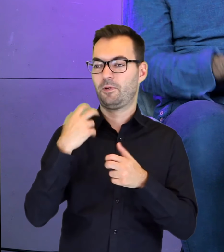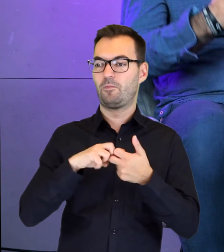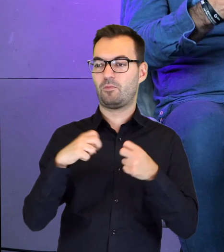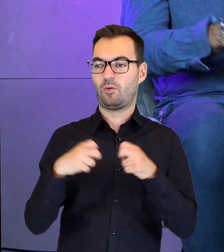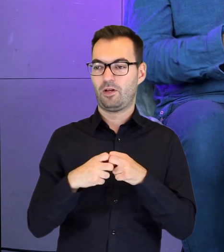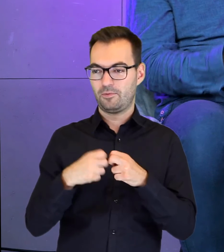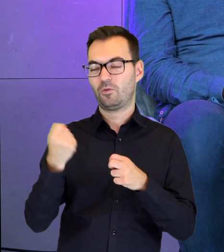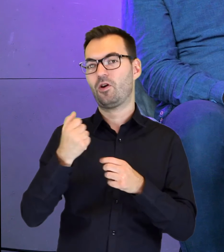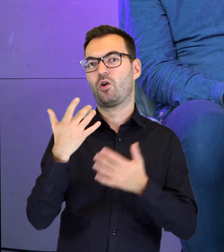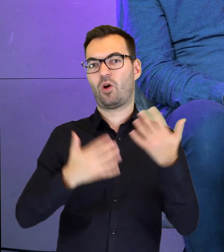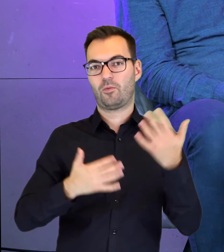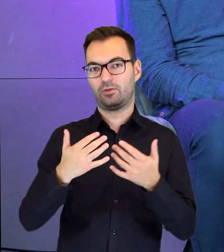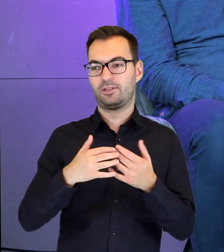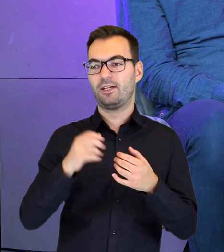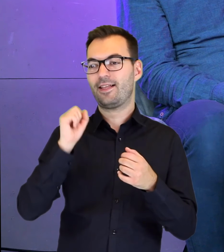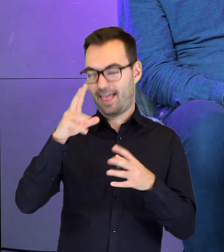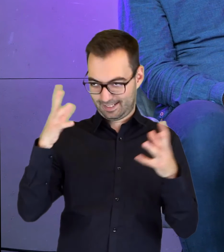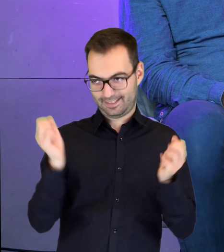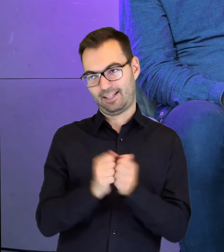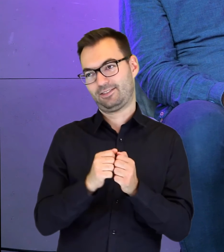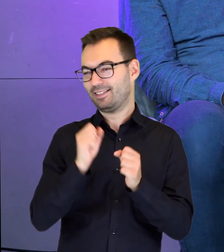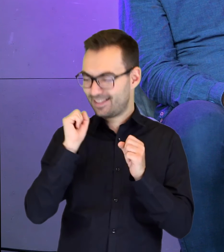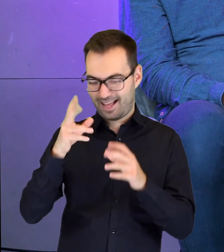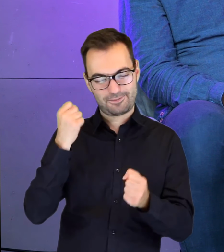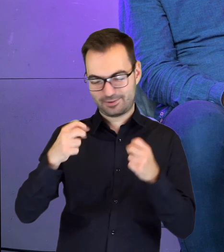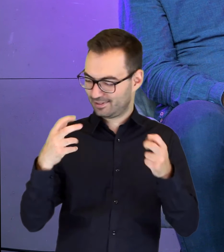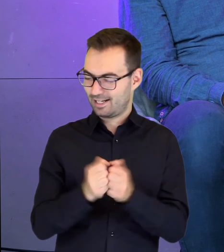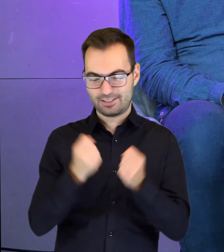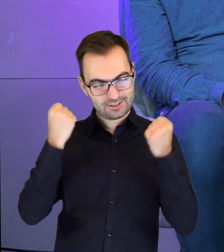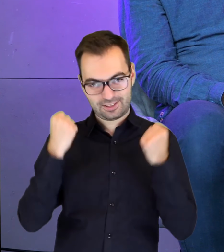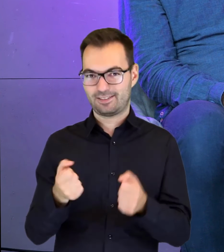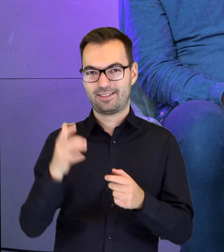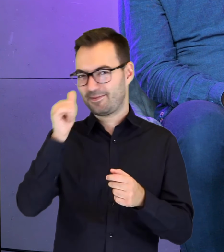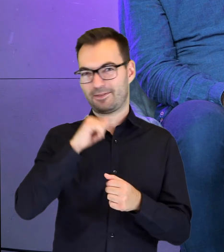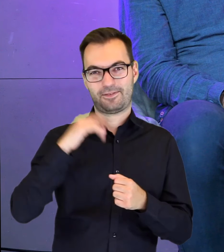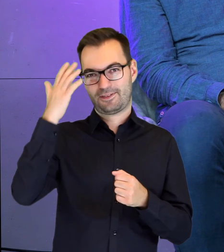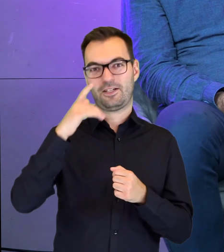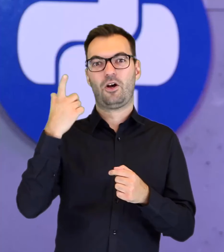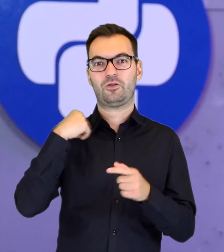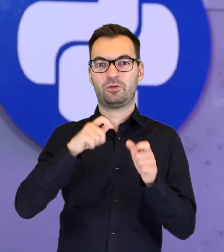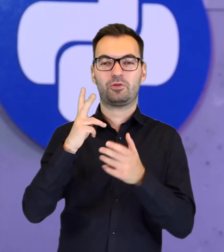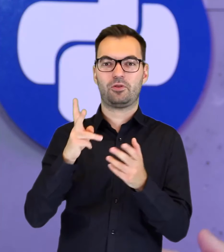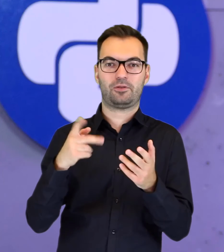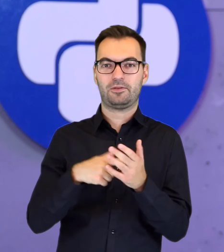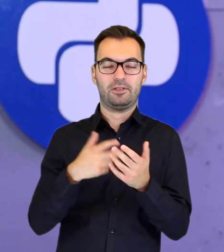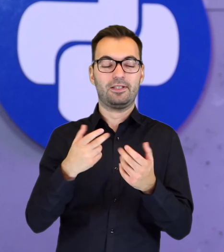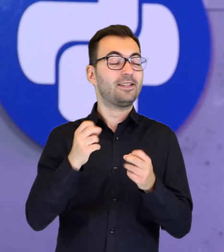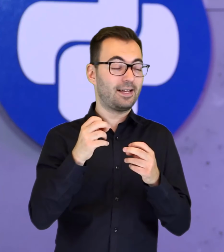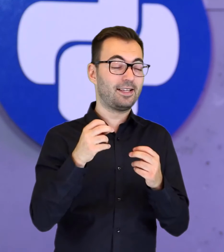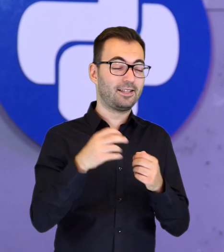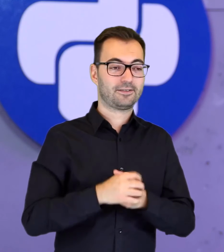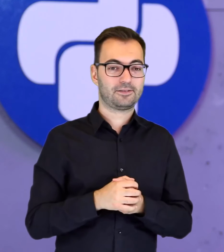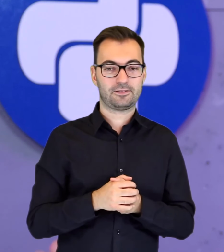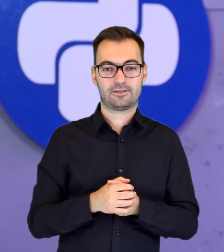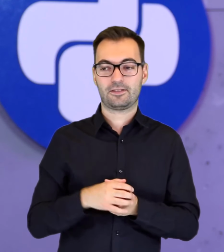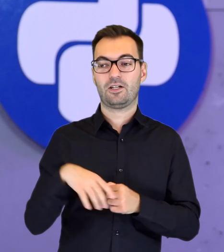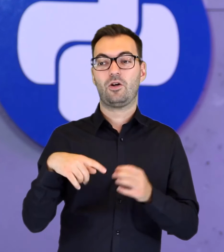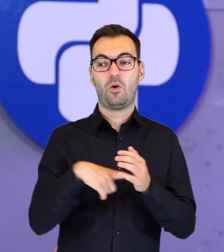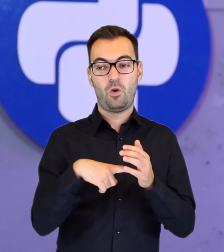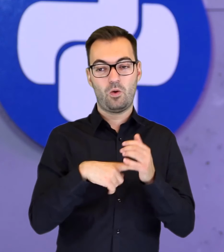jutro i ten już artykuł zniknął ze strony głównej powie tak jak nie masz żadnych problemów z korzystania z komputera i także się problem żeby znaleźć także